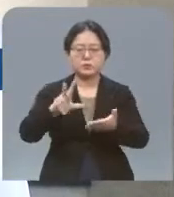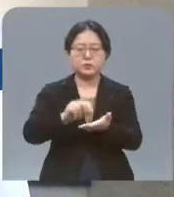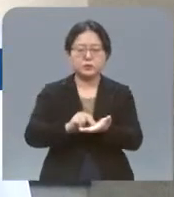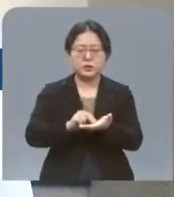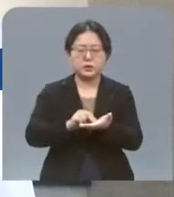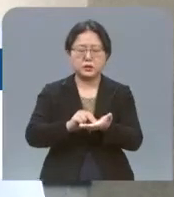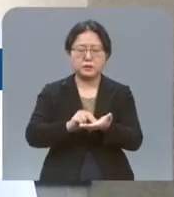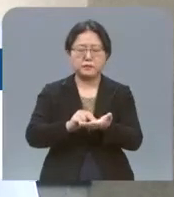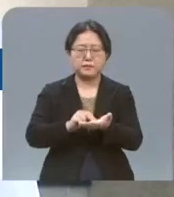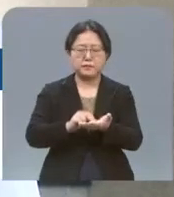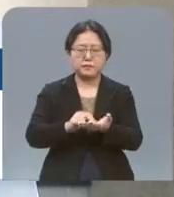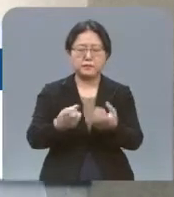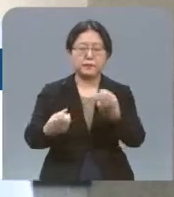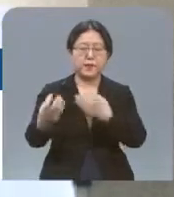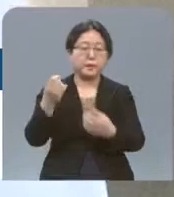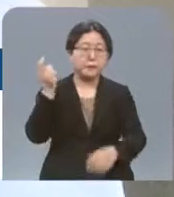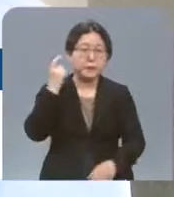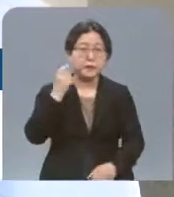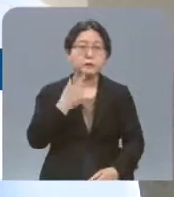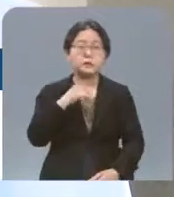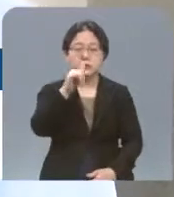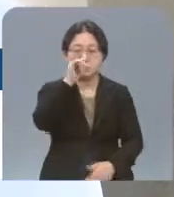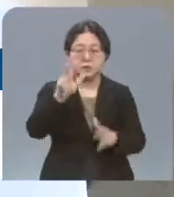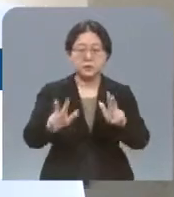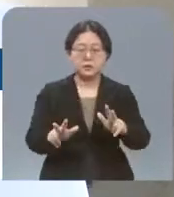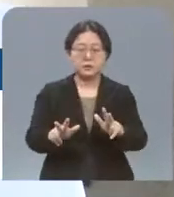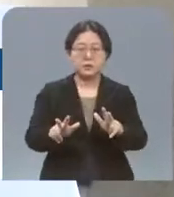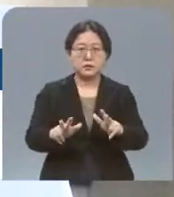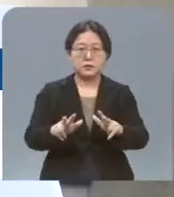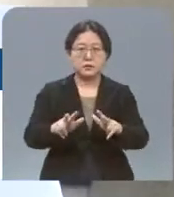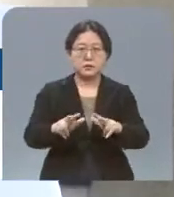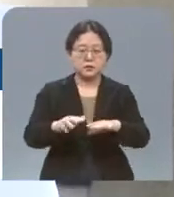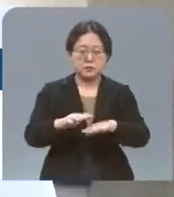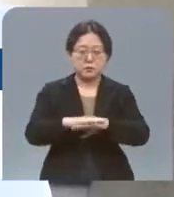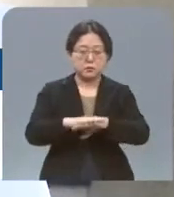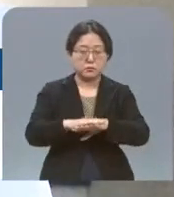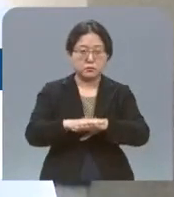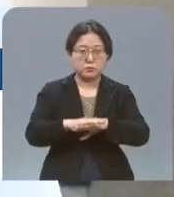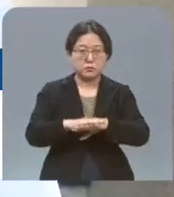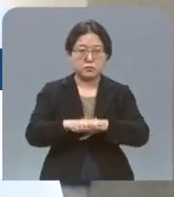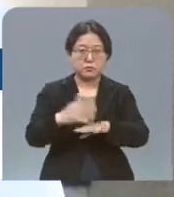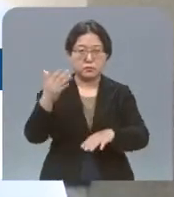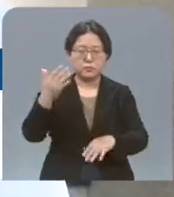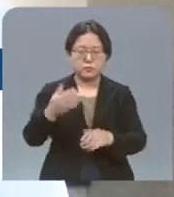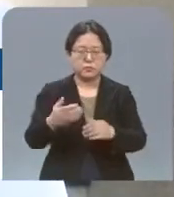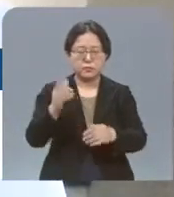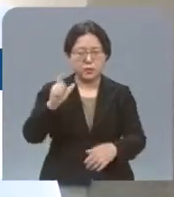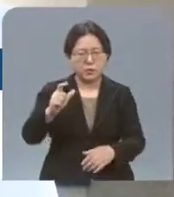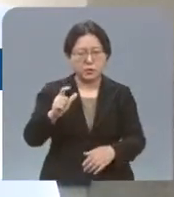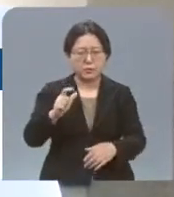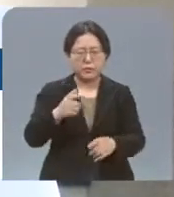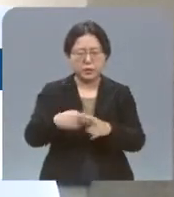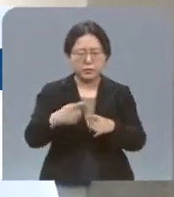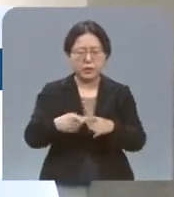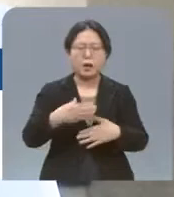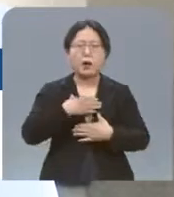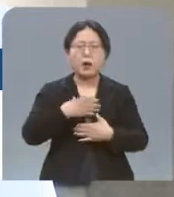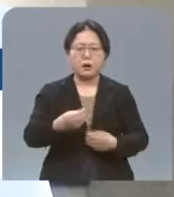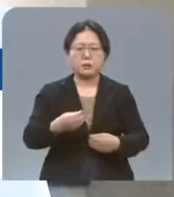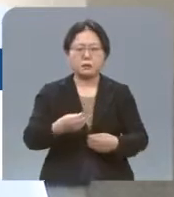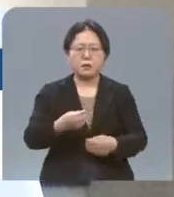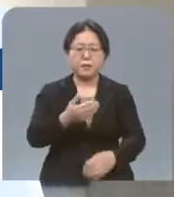있다라는 이야기들을 그때 들었어요. 근데 지금 구조 건전성 평가를 하면서 그것들이 다 안전한